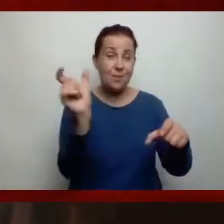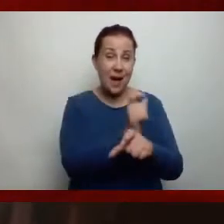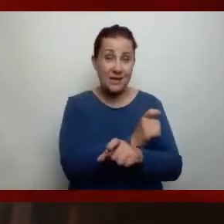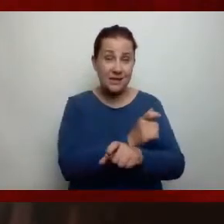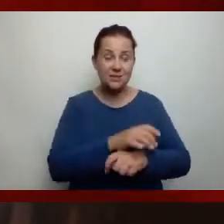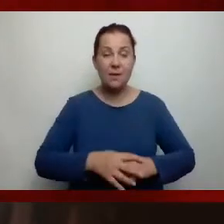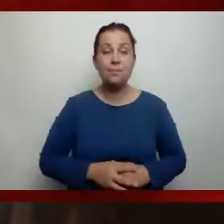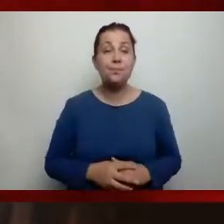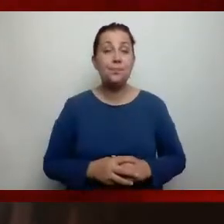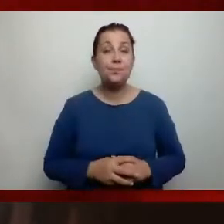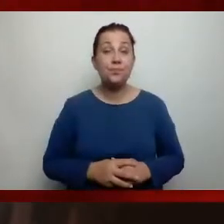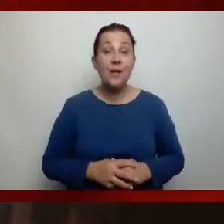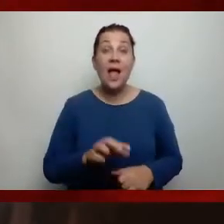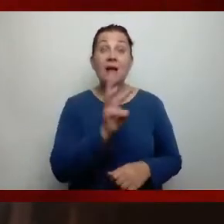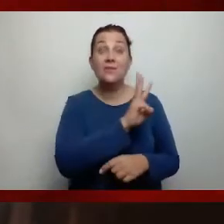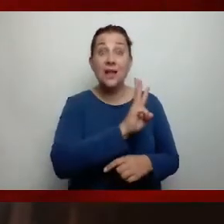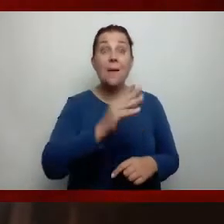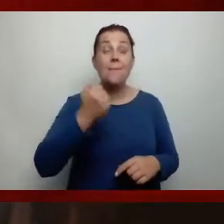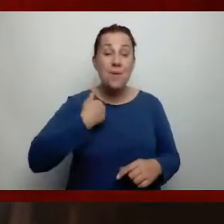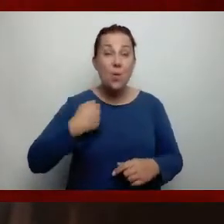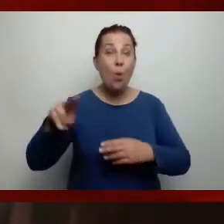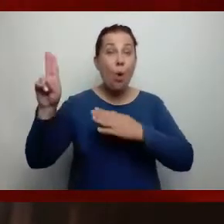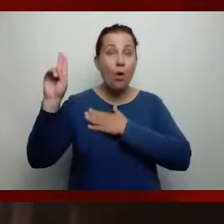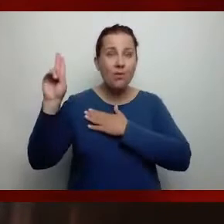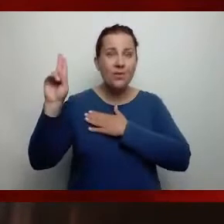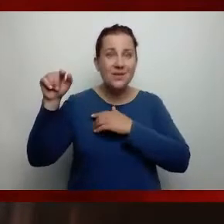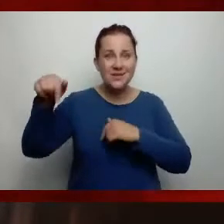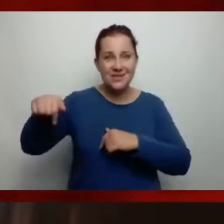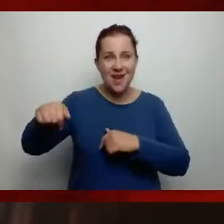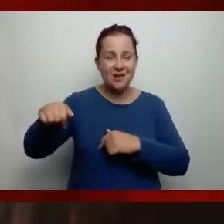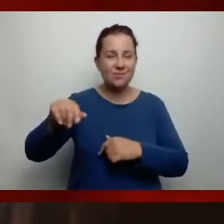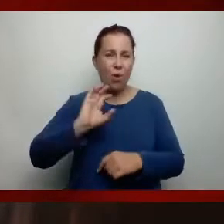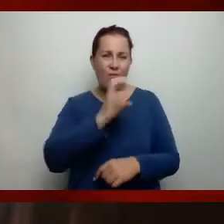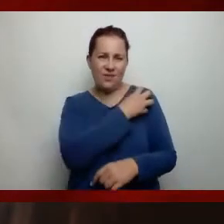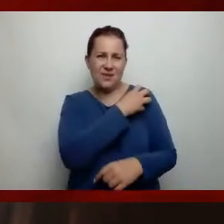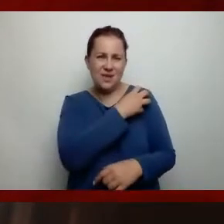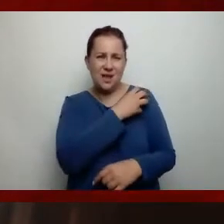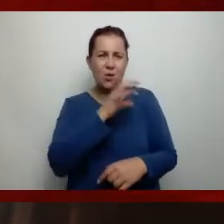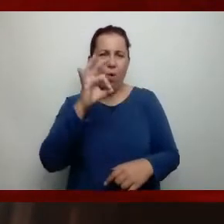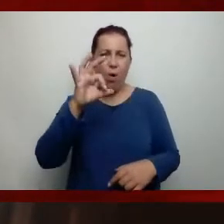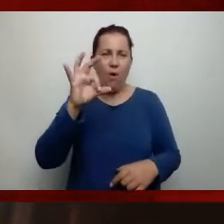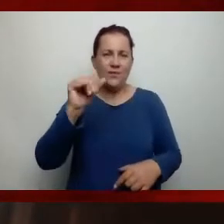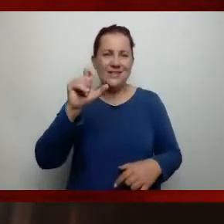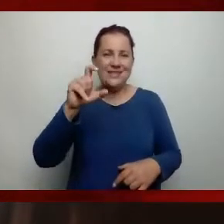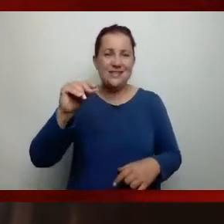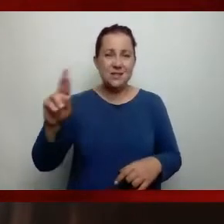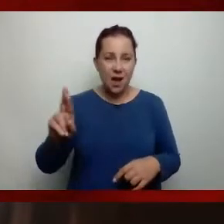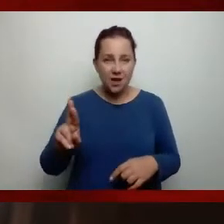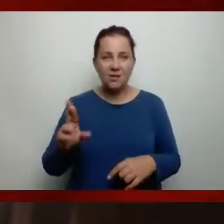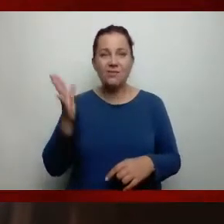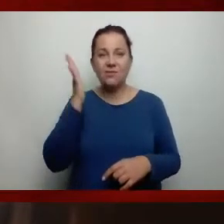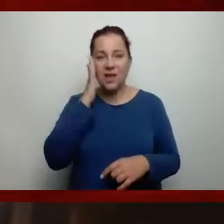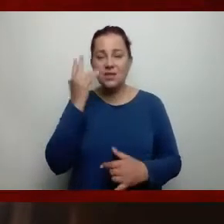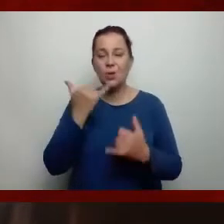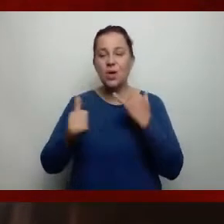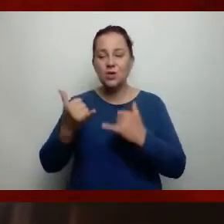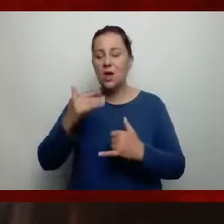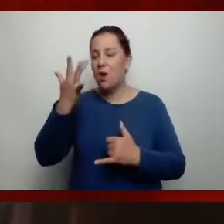będąc tym oficerem białogwardyjskim, zdawał sobie sprawę, co go czeka, jeśli wpadnie w